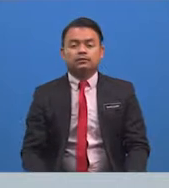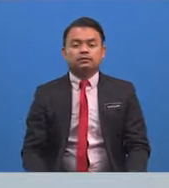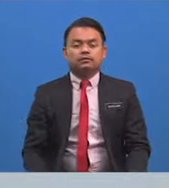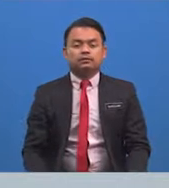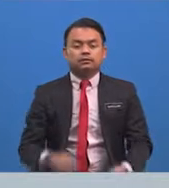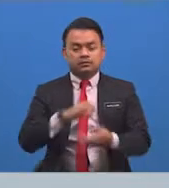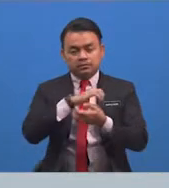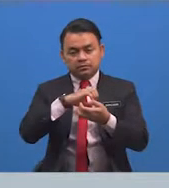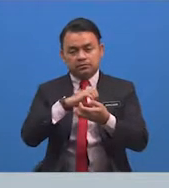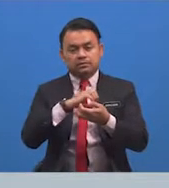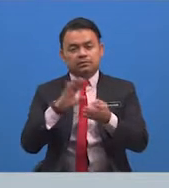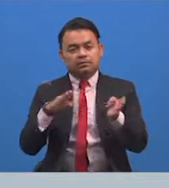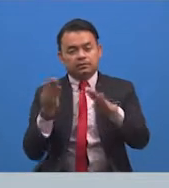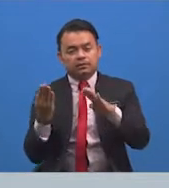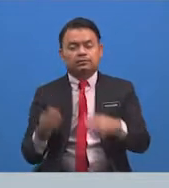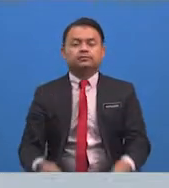terjejas.